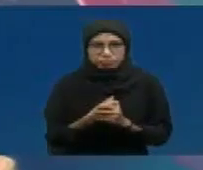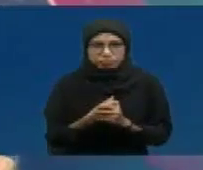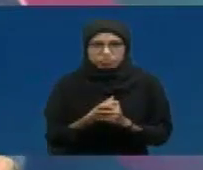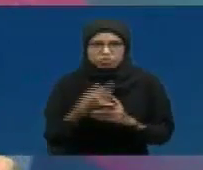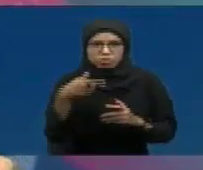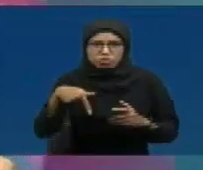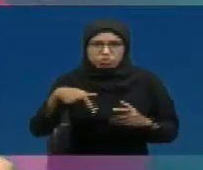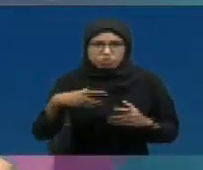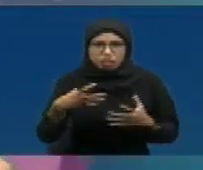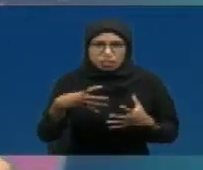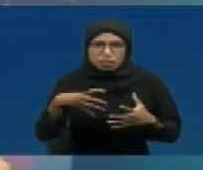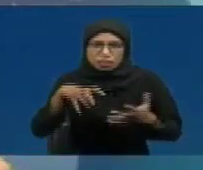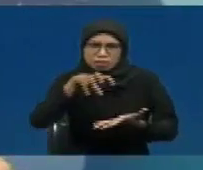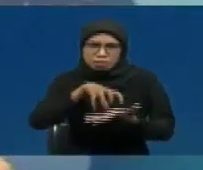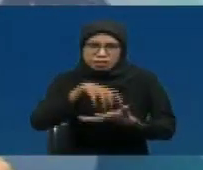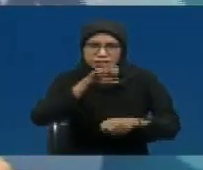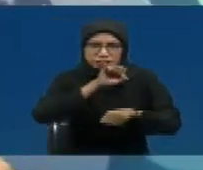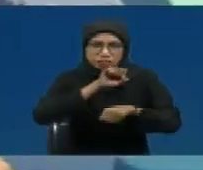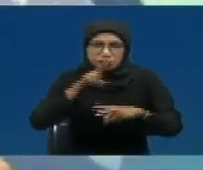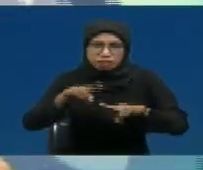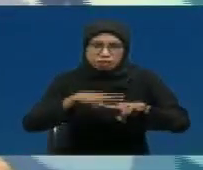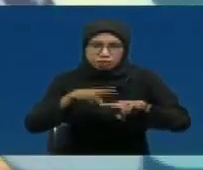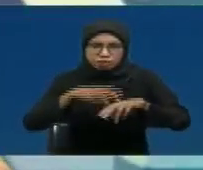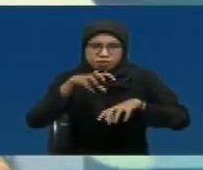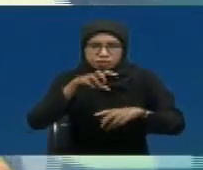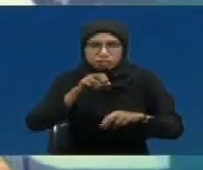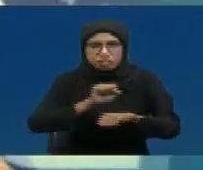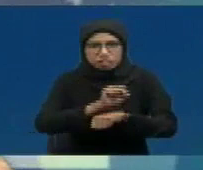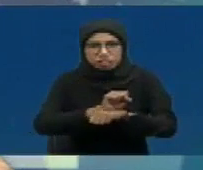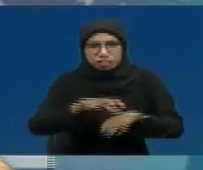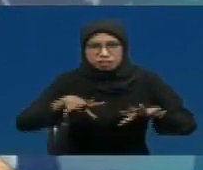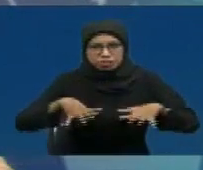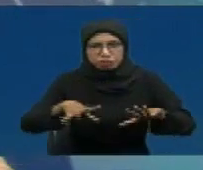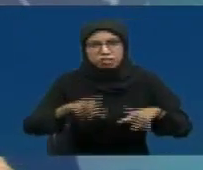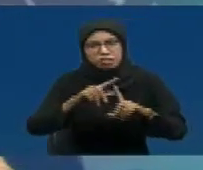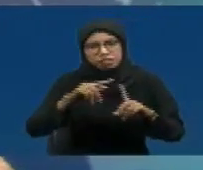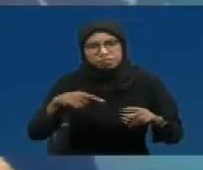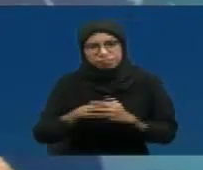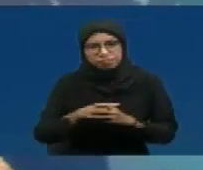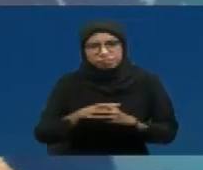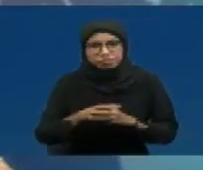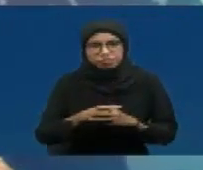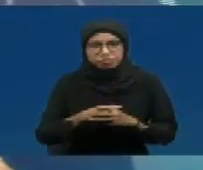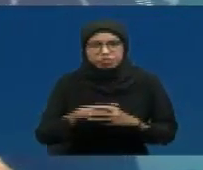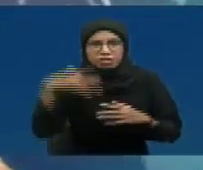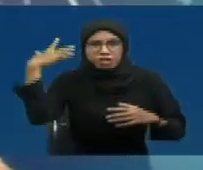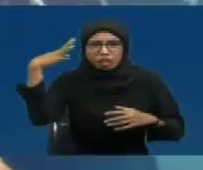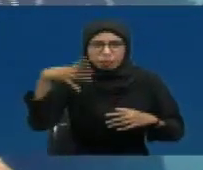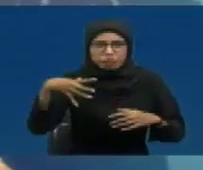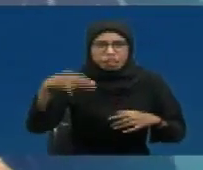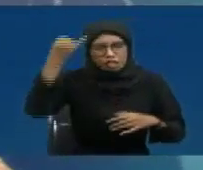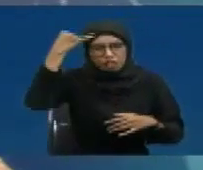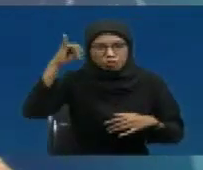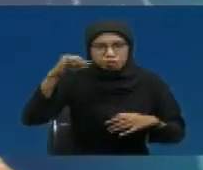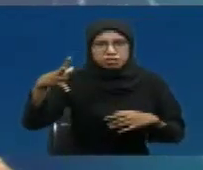Sebuah lembaga pendidikan dan keterampilan melatih ibu rumah tangga dan remaja putus sekolah dalam bidang tata busana. Harapannya ilmu yang diperoleh